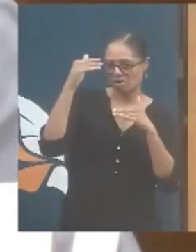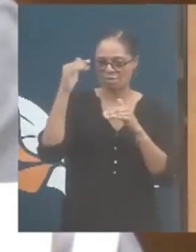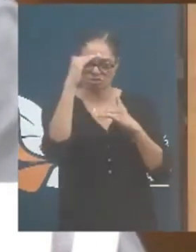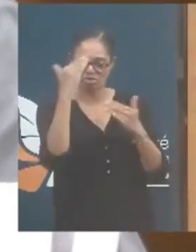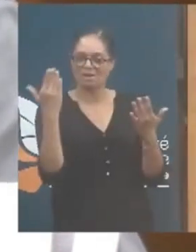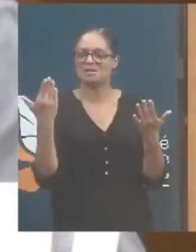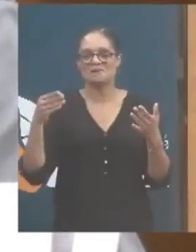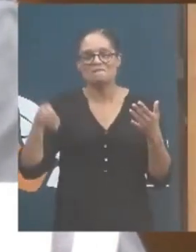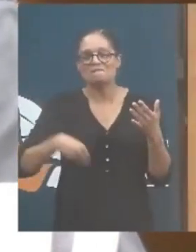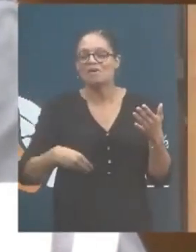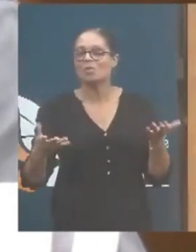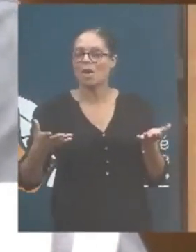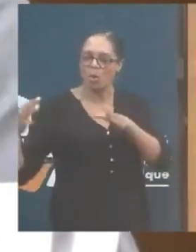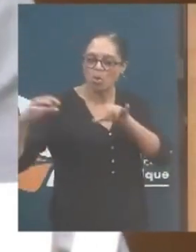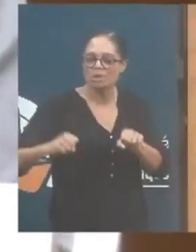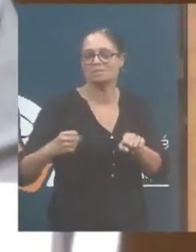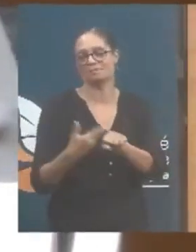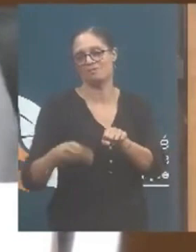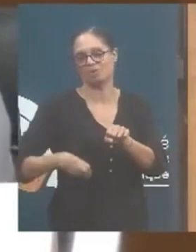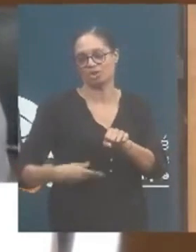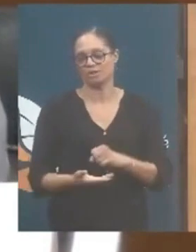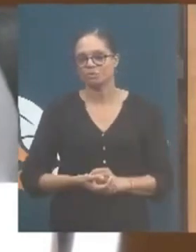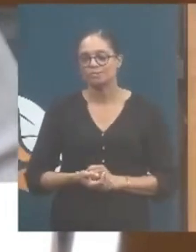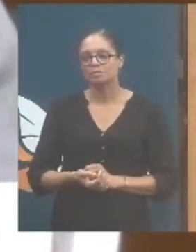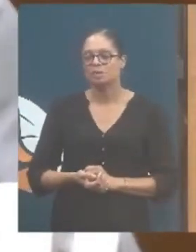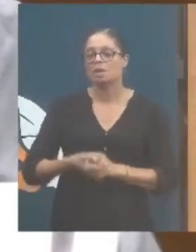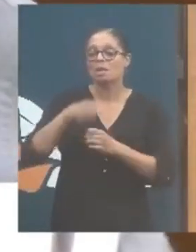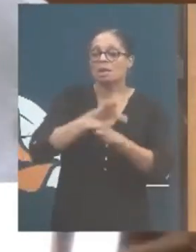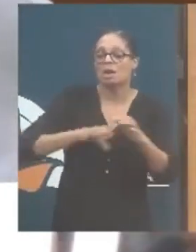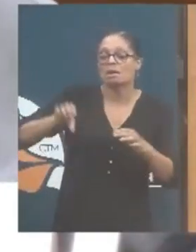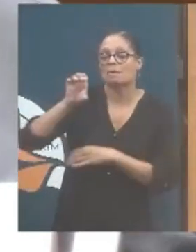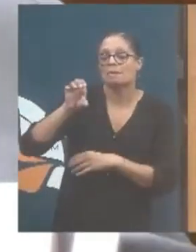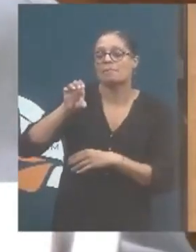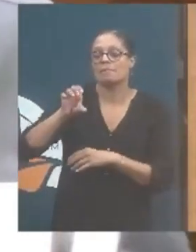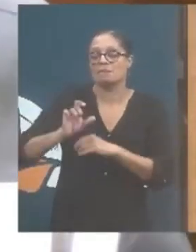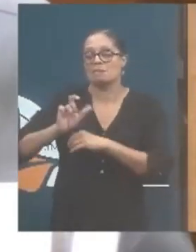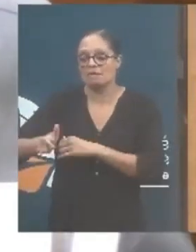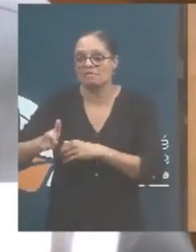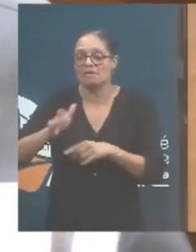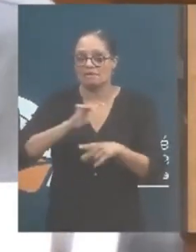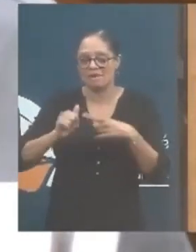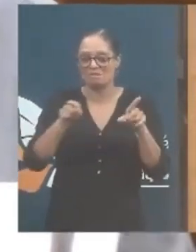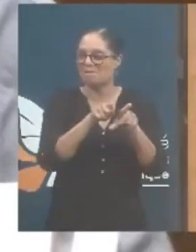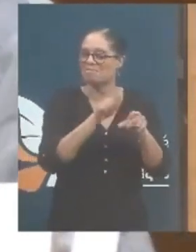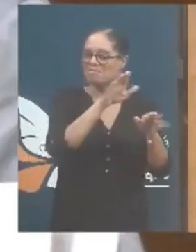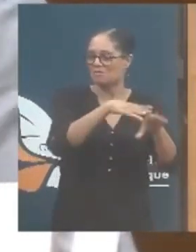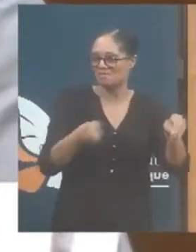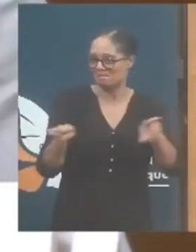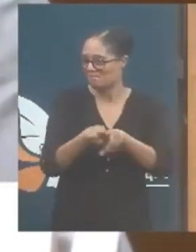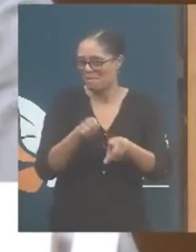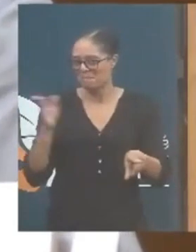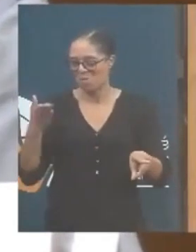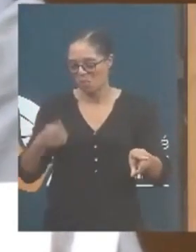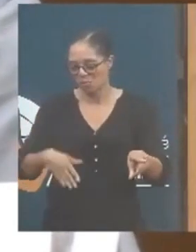du colonialisme. Ce qu'il a fait dans la Caraïbe, un peu après, il a fait la même chose de ce côté-là.